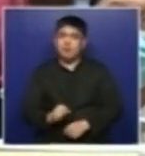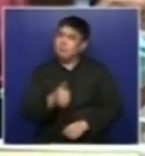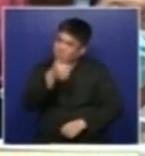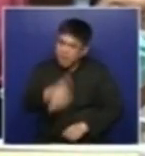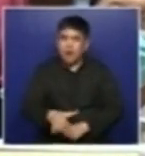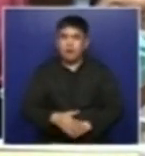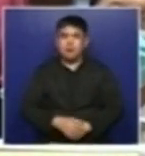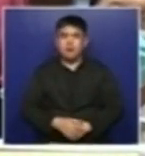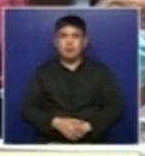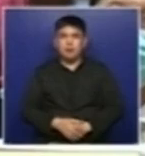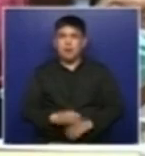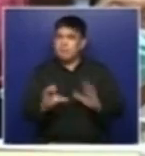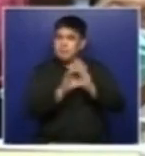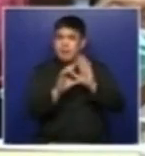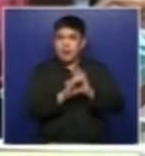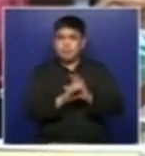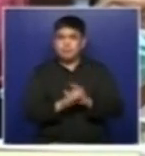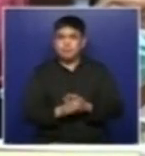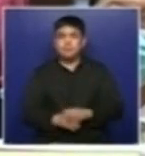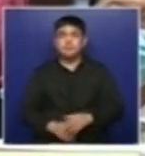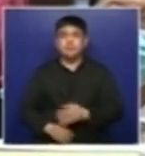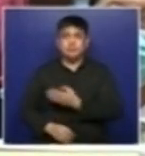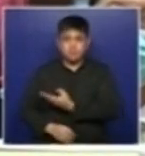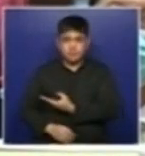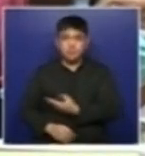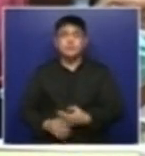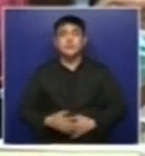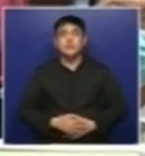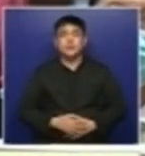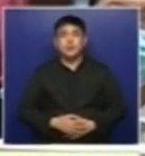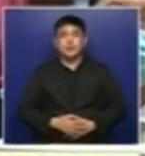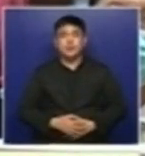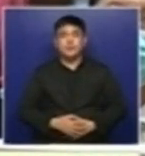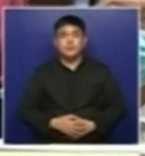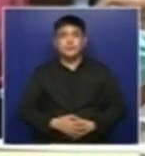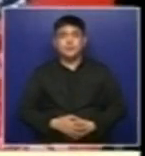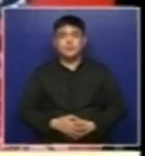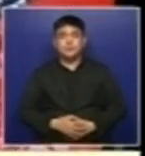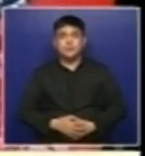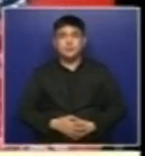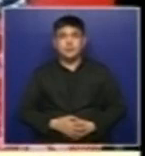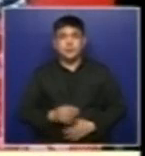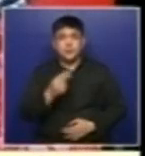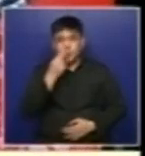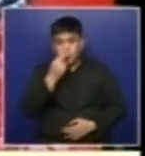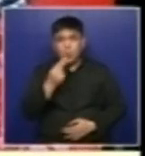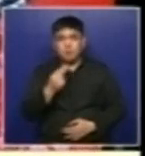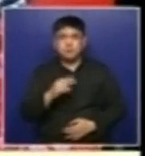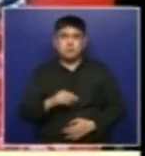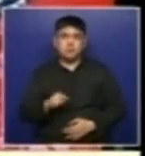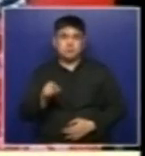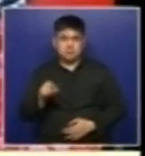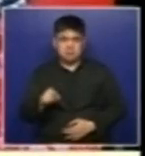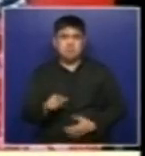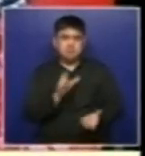ที่ครับขอรูปนะครับว่าผมจะชี้ให้ท่านนายกรัฐมนตรีเห็นนะครับว่าไอ้ตรงเนี้ยมันบ่อนแน่นอนนะครับแ